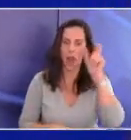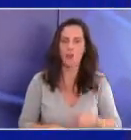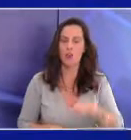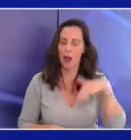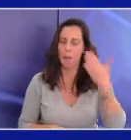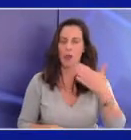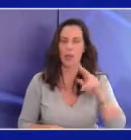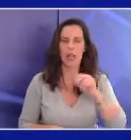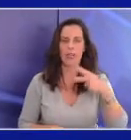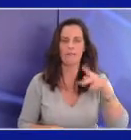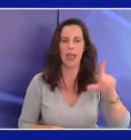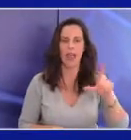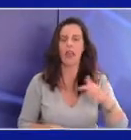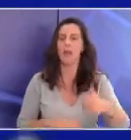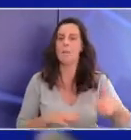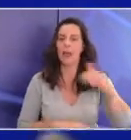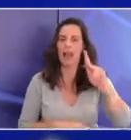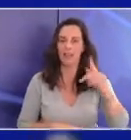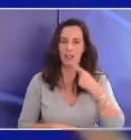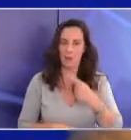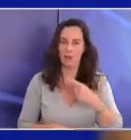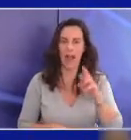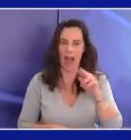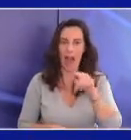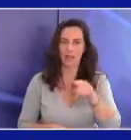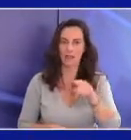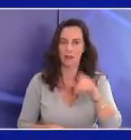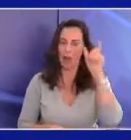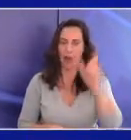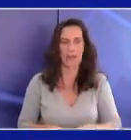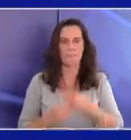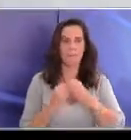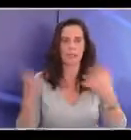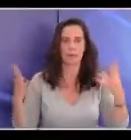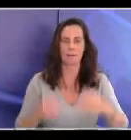של ה-NFL. בהנהלת הקליבלנד נמסר כי רייס בן אדם מדהים.